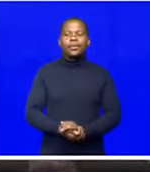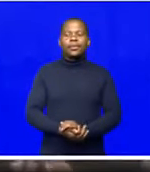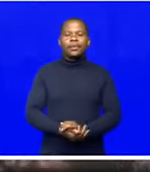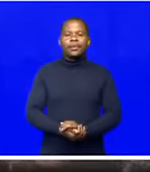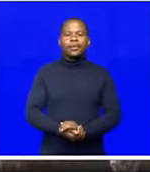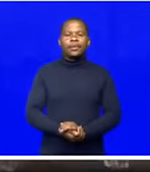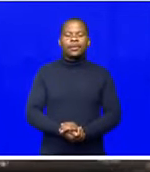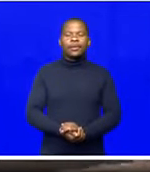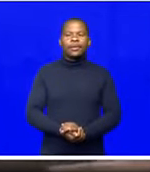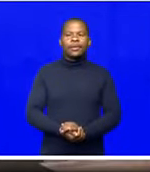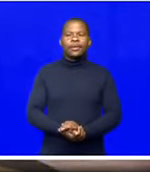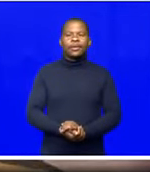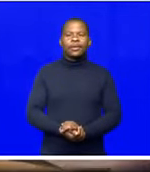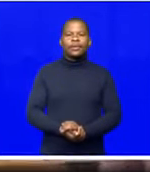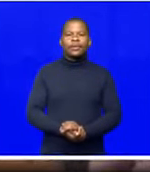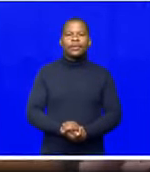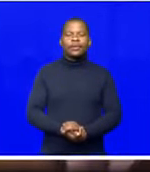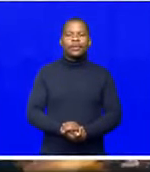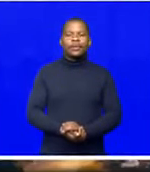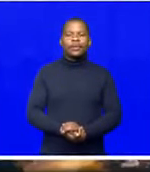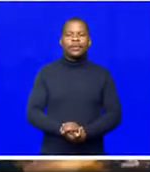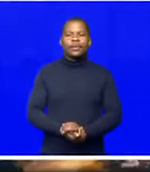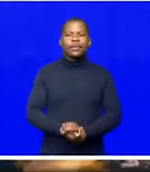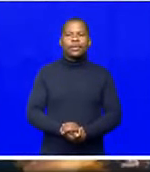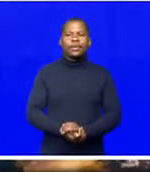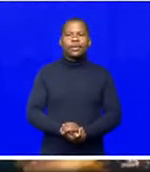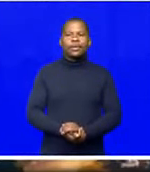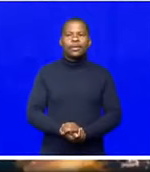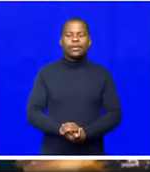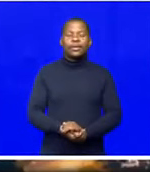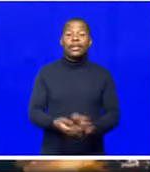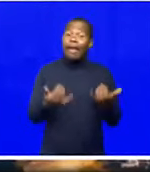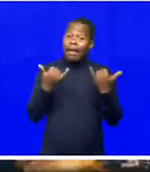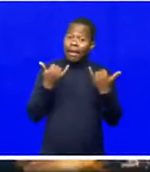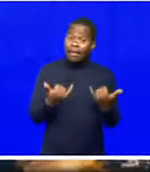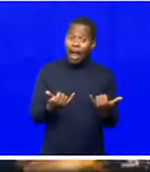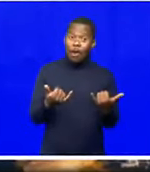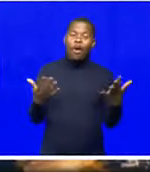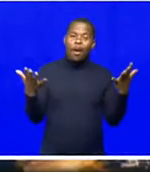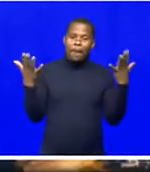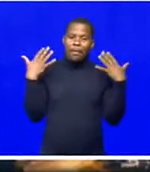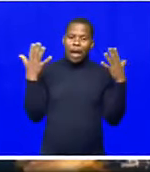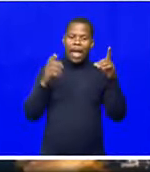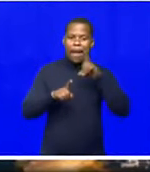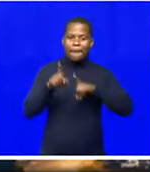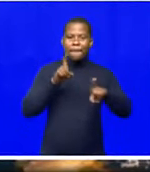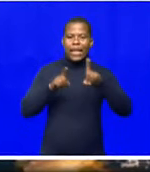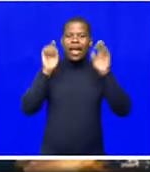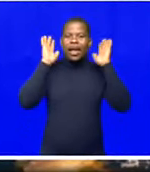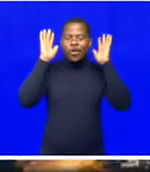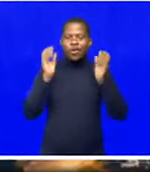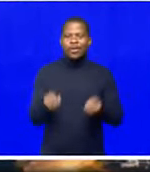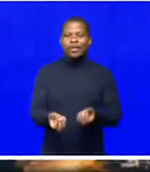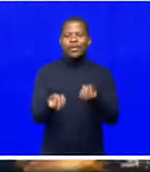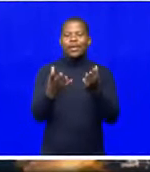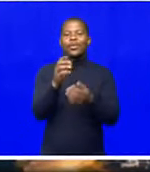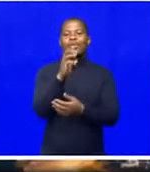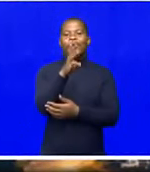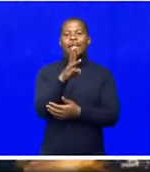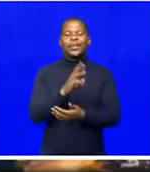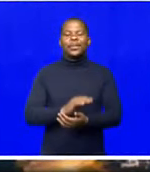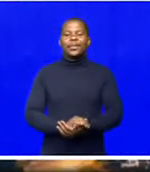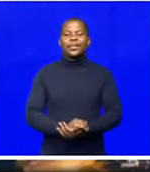Dlangamandla inavuma inkosi Nzinisa sikumathapha ngwane lomuhle kulesikhathi sida uthatha likhefu nasebuya